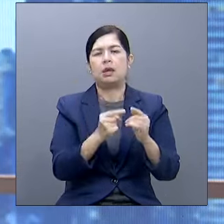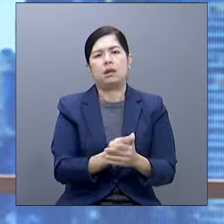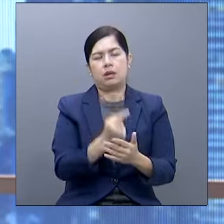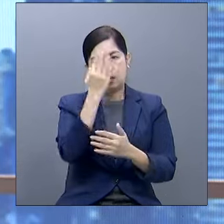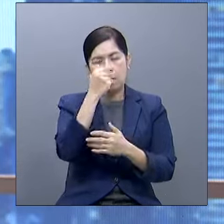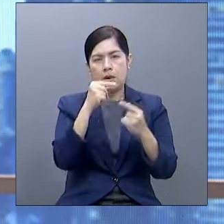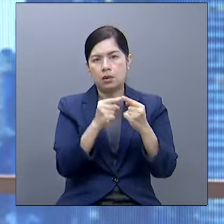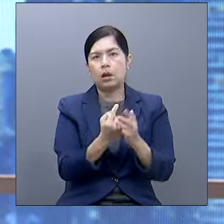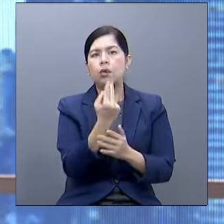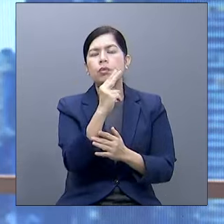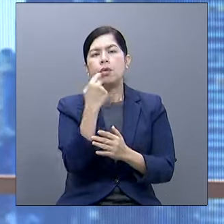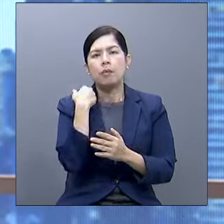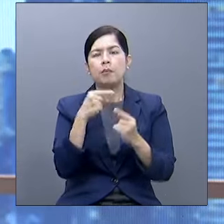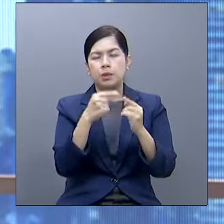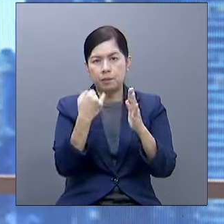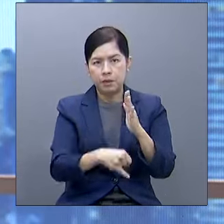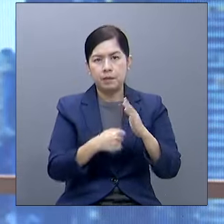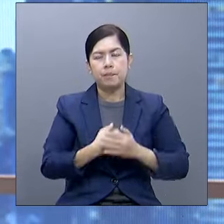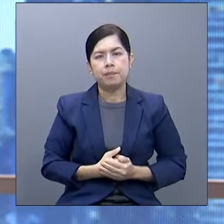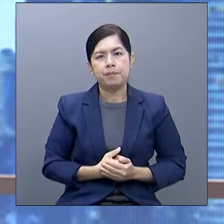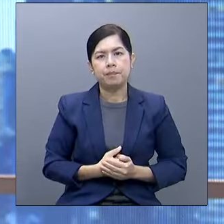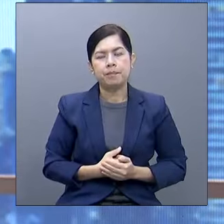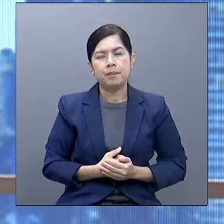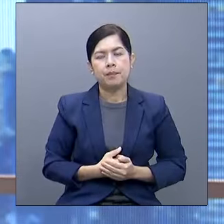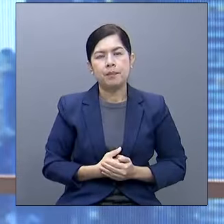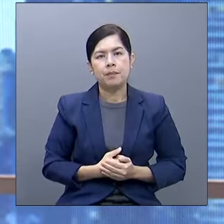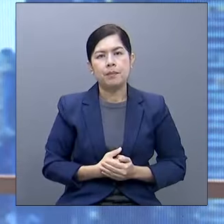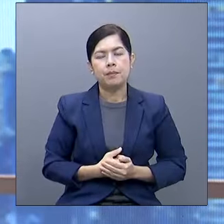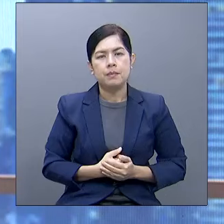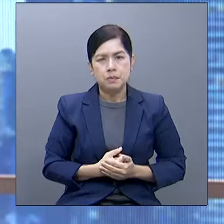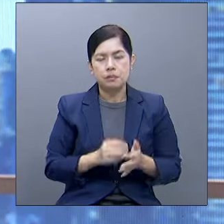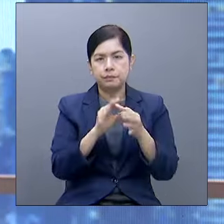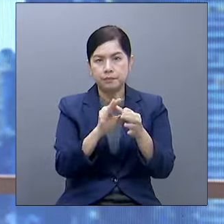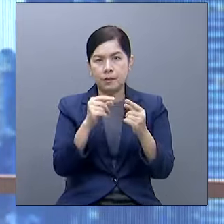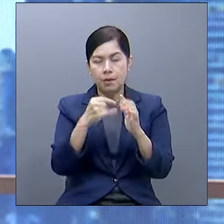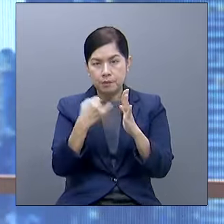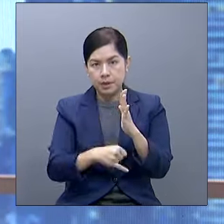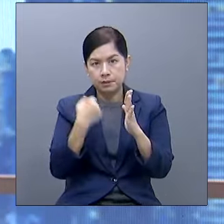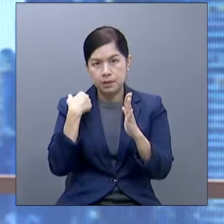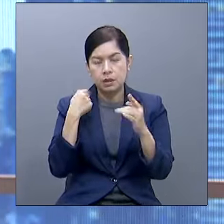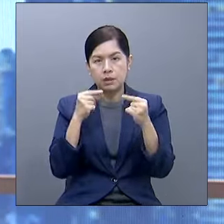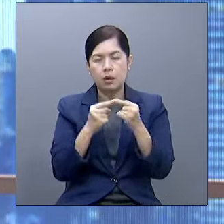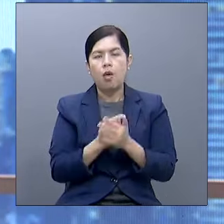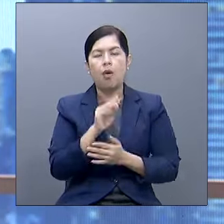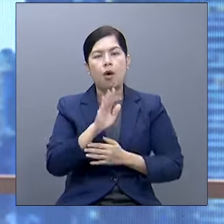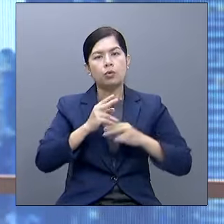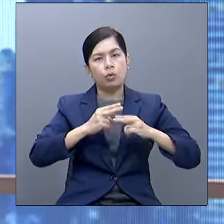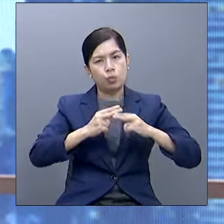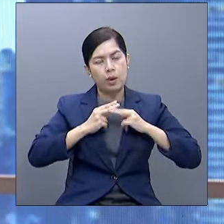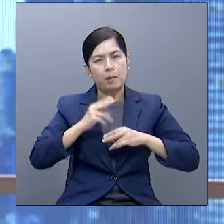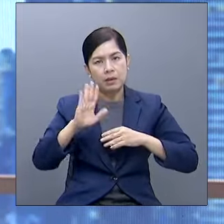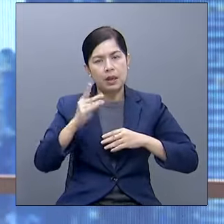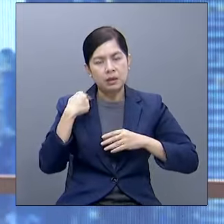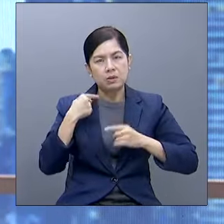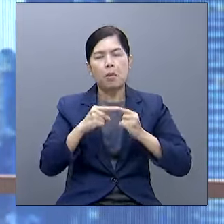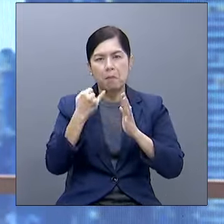นั่นยังไงก็ผิดเพียงแต่ว่าแล้วจริงๆอันเนี้ยต้องบอกงี้นะครับไอ้เรื่องความผิดพลาดผู้เยาว์เนี่ยไม่ใช่ความผิดต่อส่วนตัวนะ ค่ะ มันเป็นความผิดอาญาแผ่น